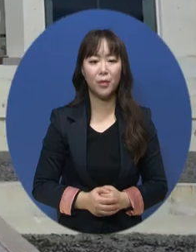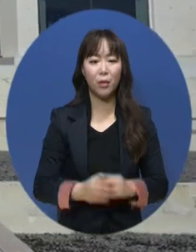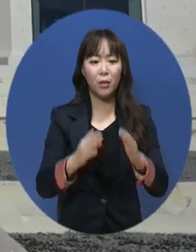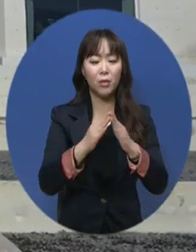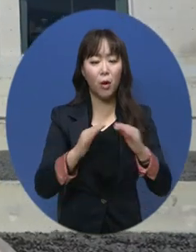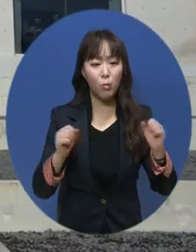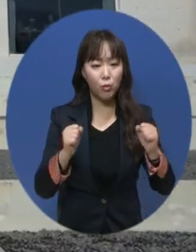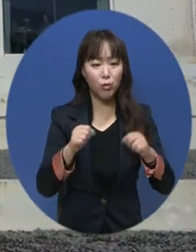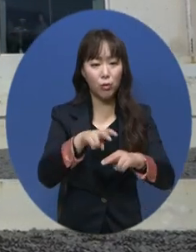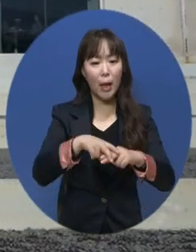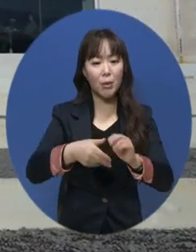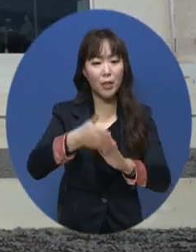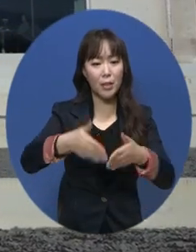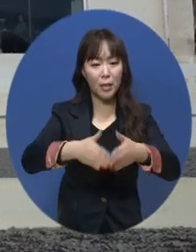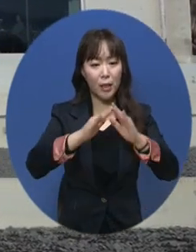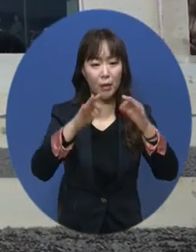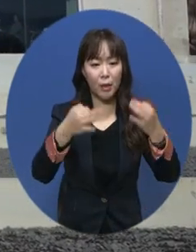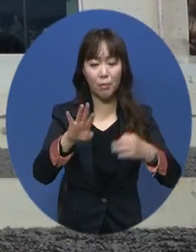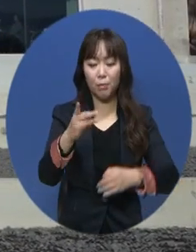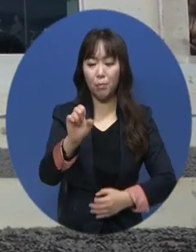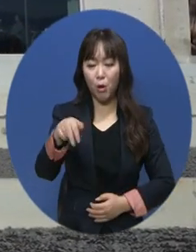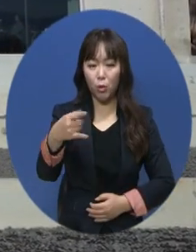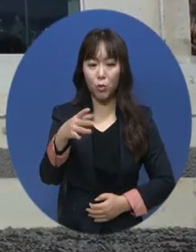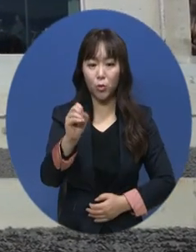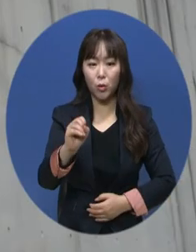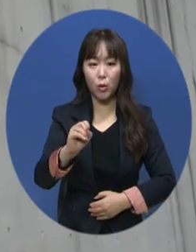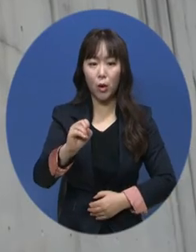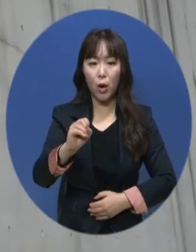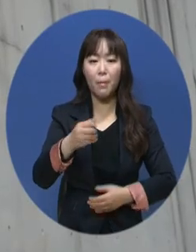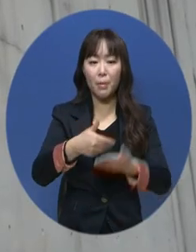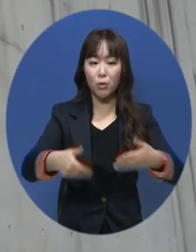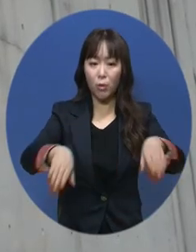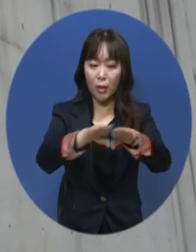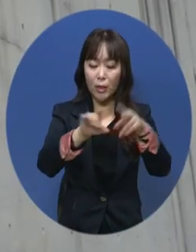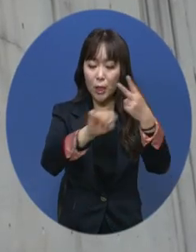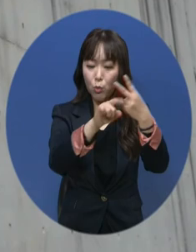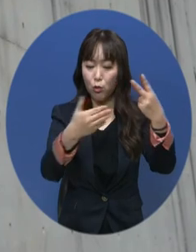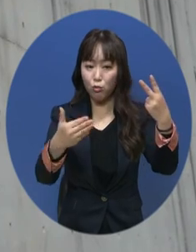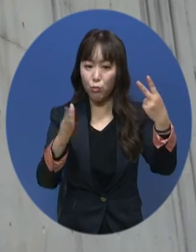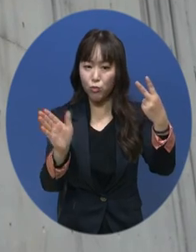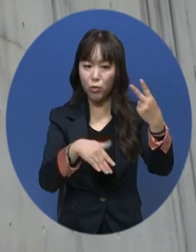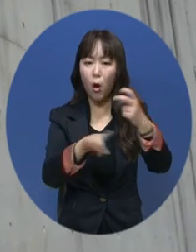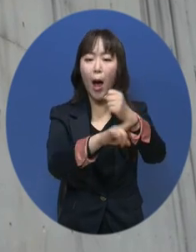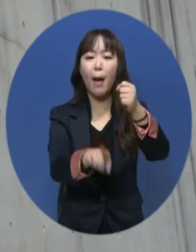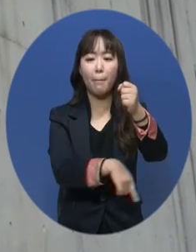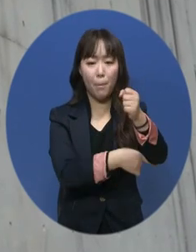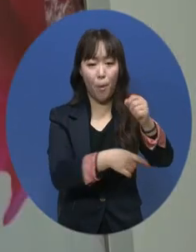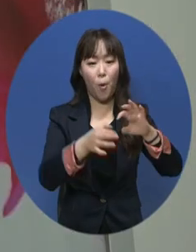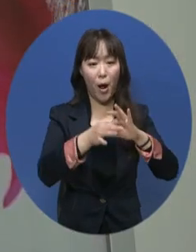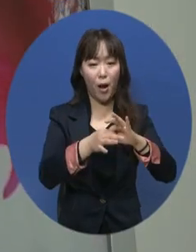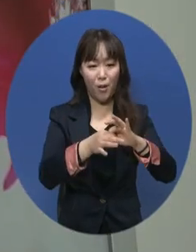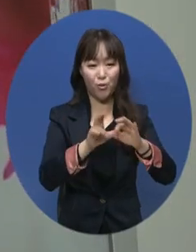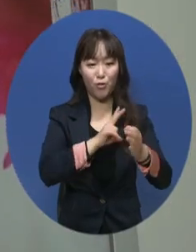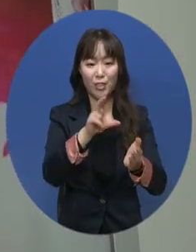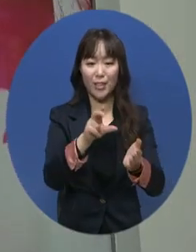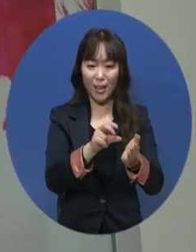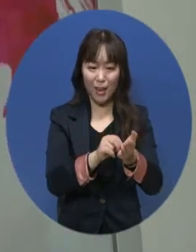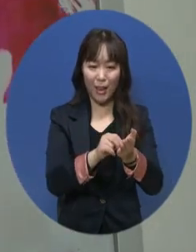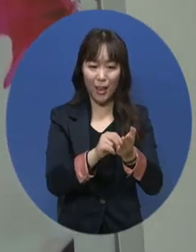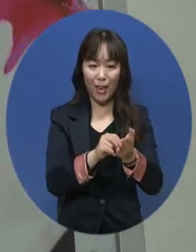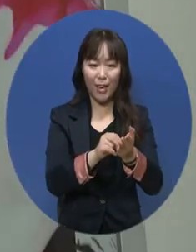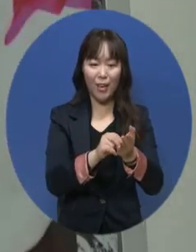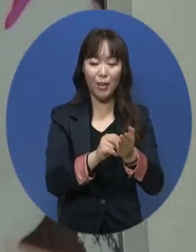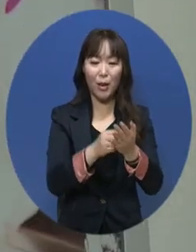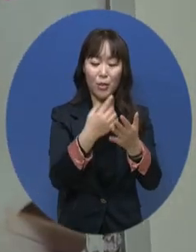전라북도 남원시립 김병종 미술관에서는 지난 2월 9일부터 한복을 주제로 하는 전시회 다이얼로그